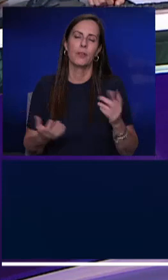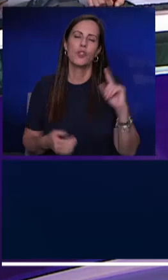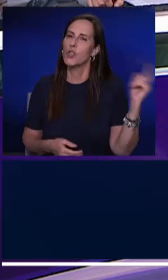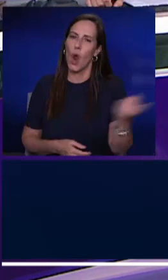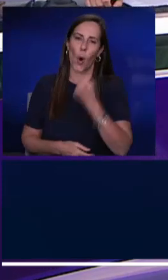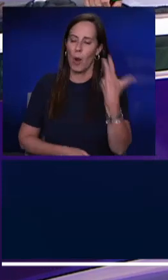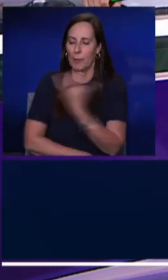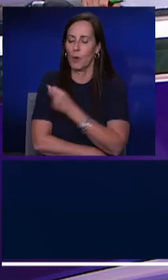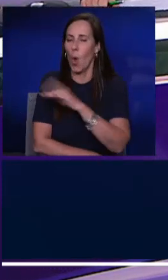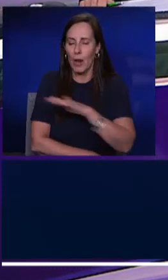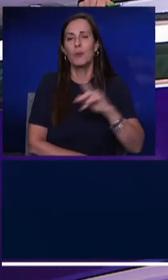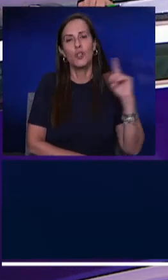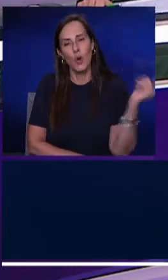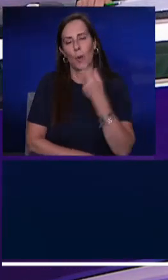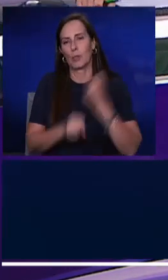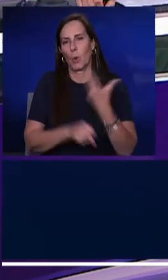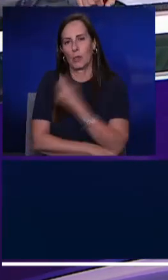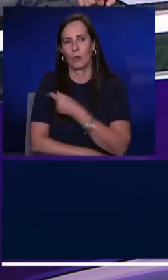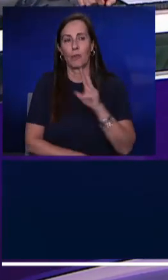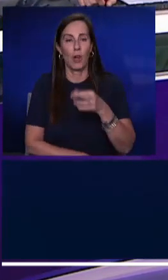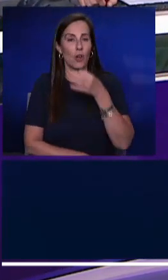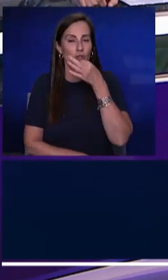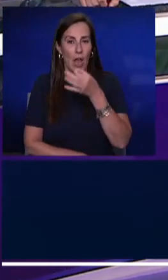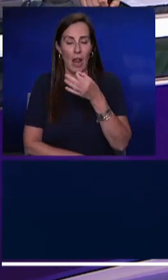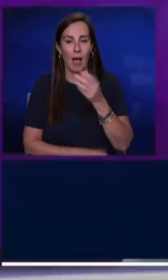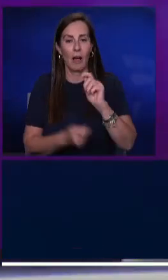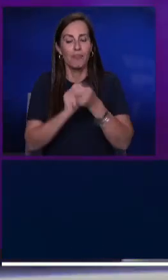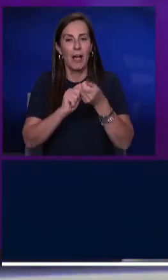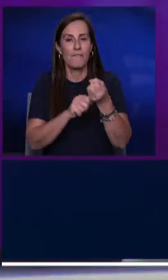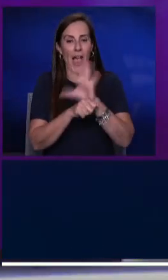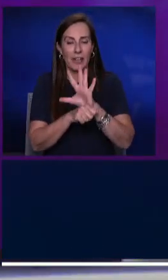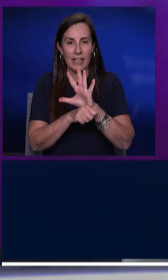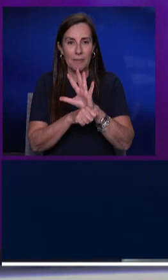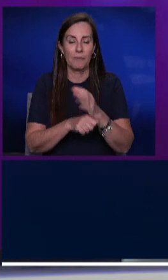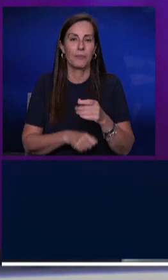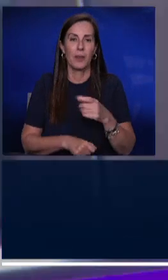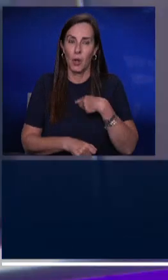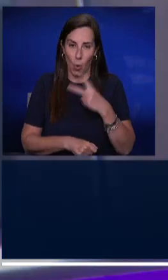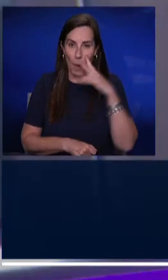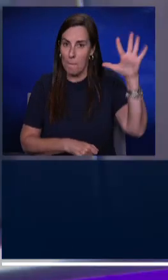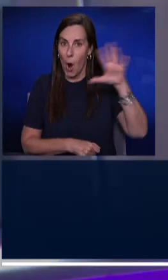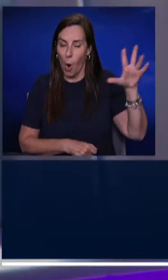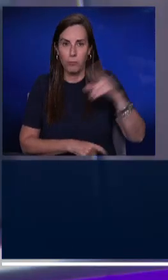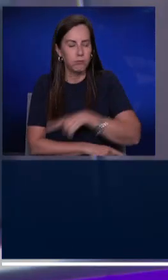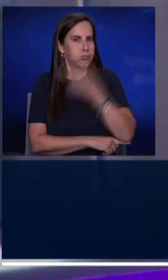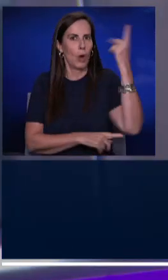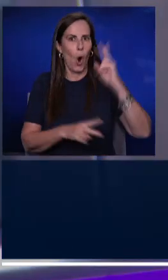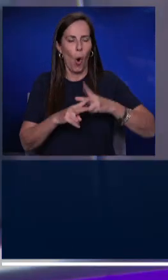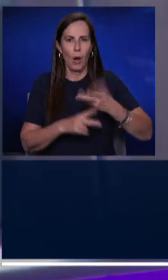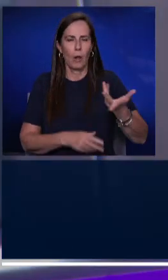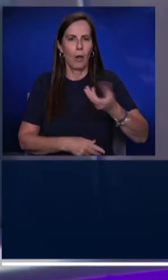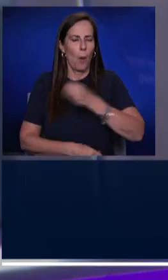של כל האוכלוסייה. ויש גם את שאלת הווריאנטים, הזנים החדשים. אנחנו רואים באירופה זינוק בתחלואה, צ'כיה, פולין, הולנד,